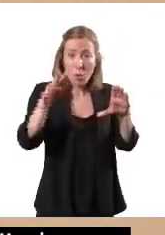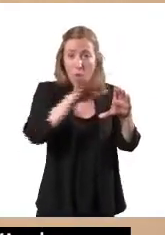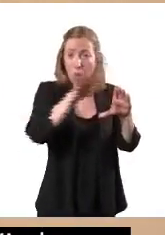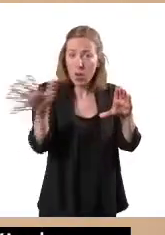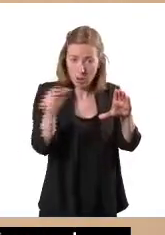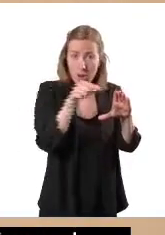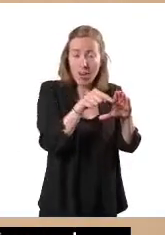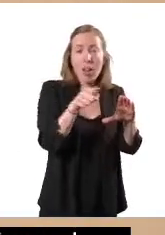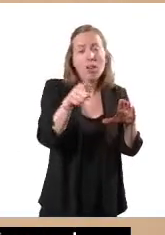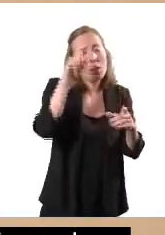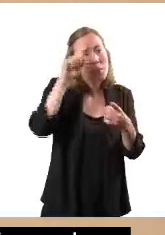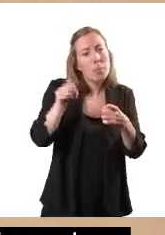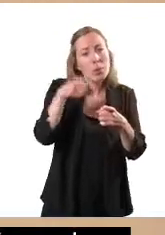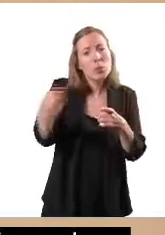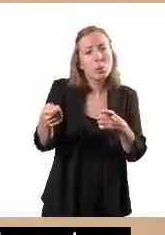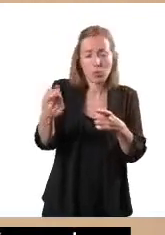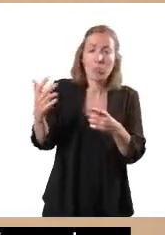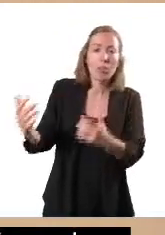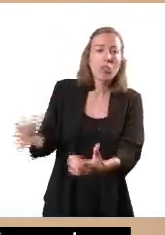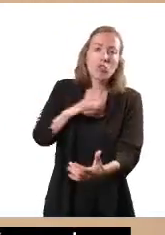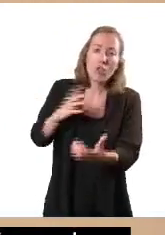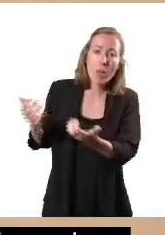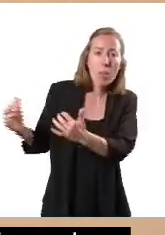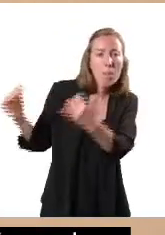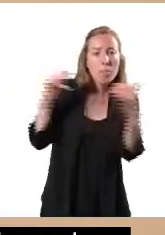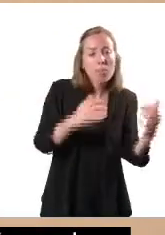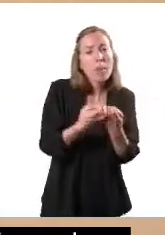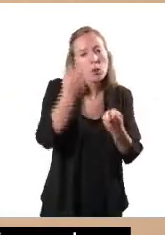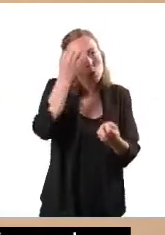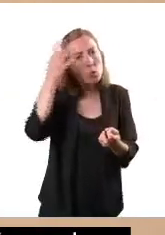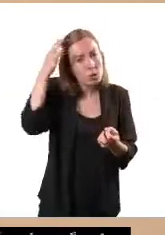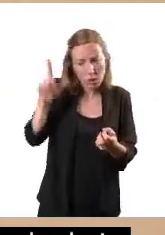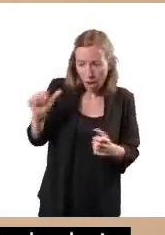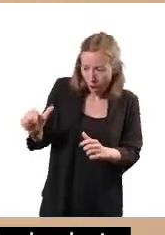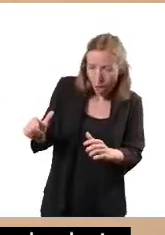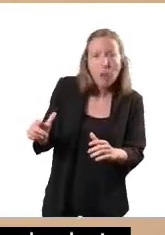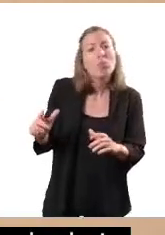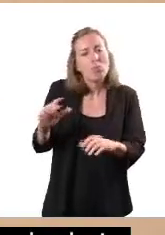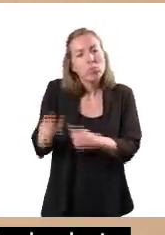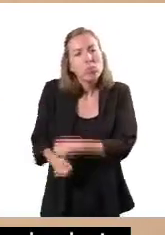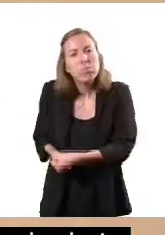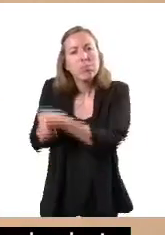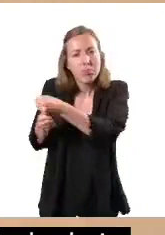plan économique, sur le plan migratoire. Aux côtés des Tunisiens, nous répondons présents avec un vaste